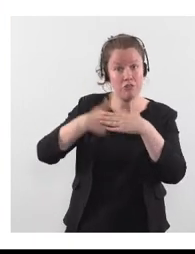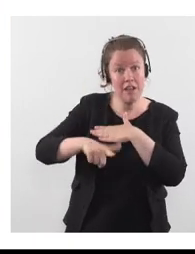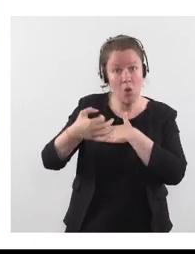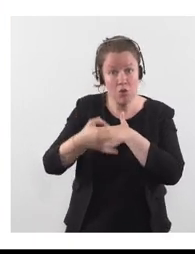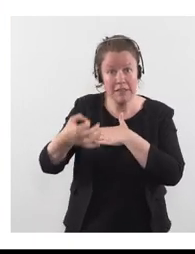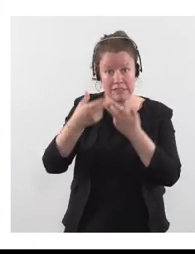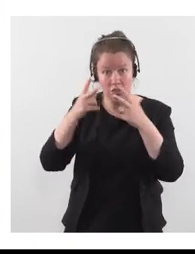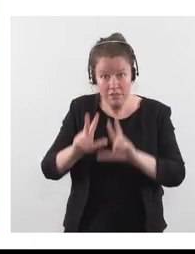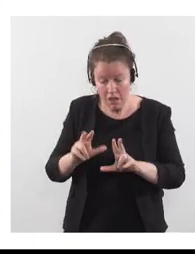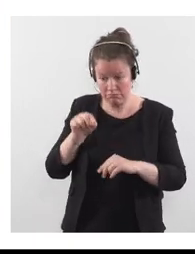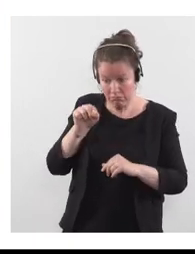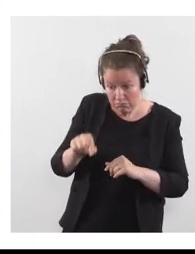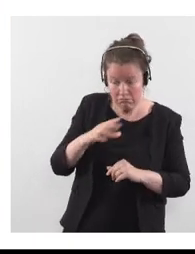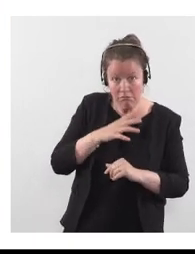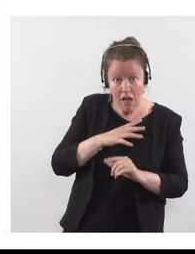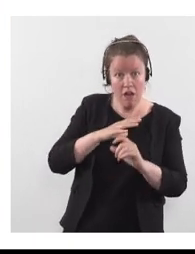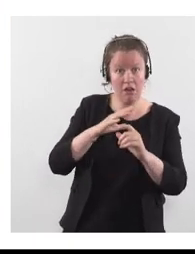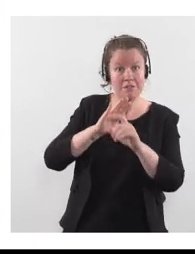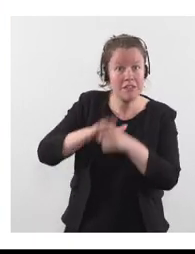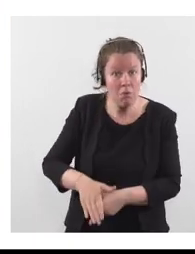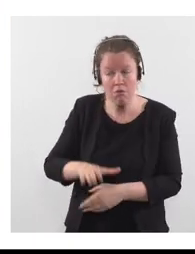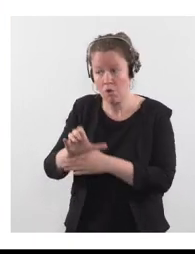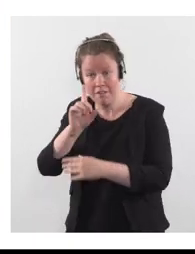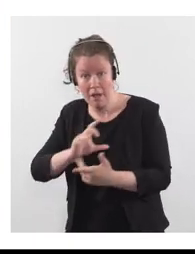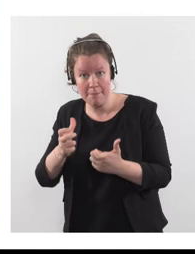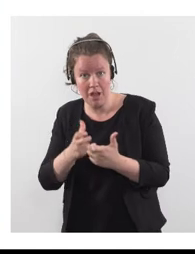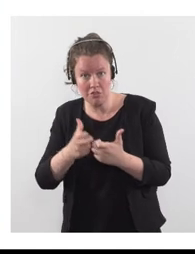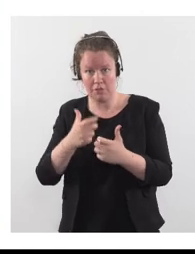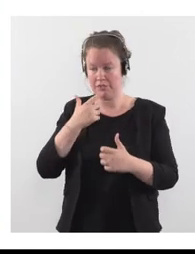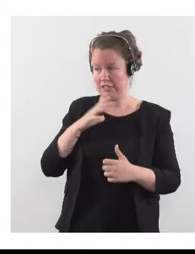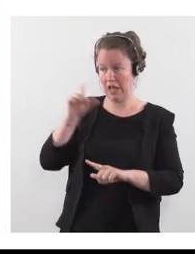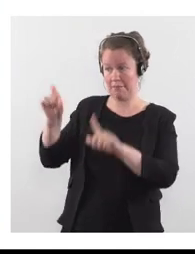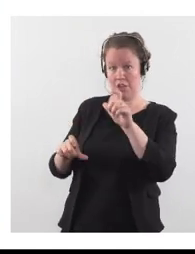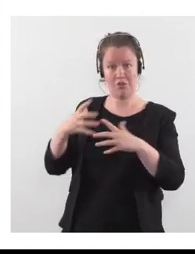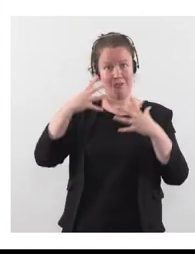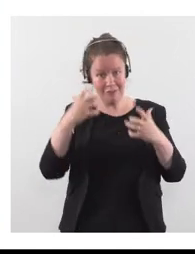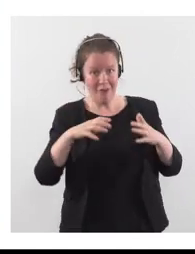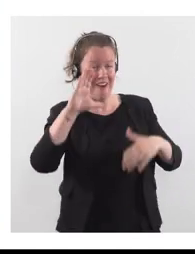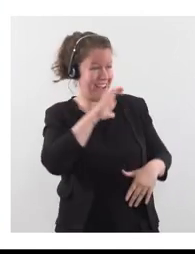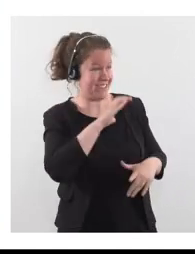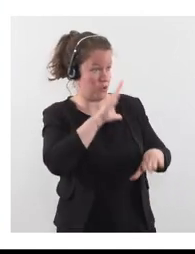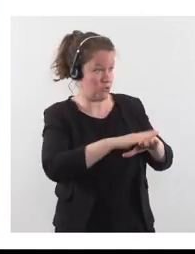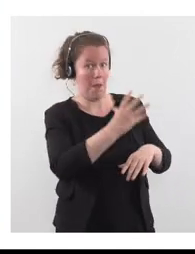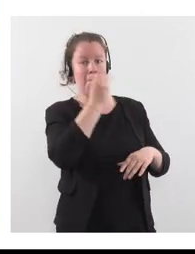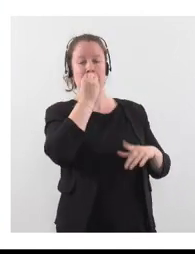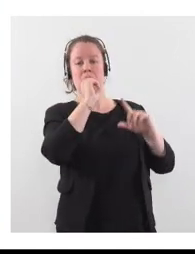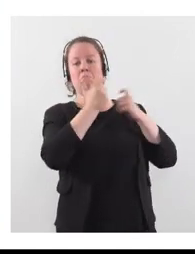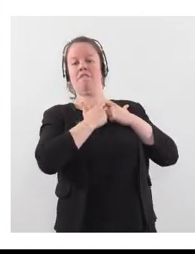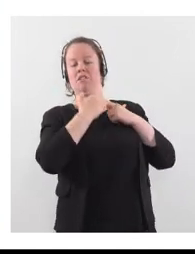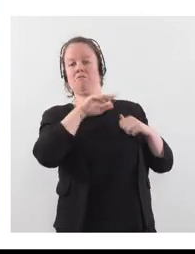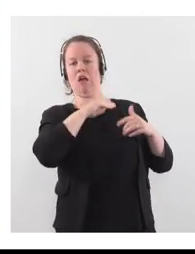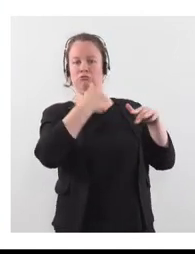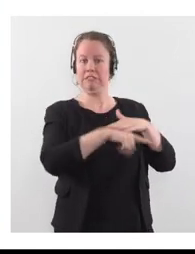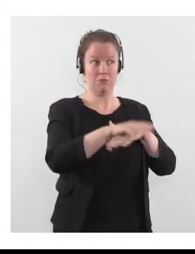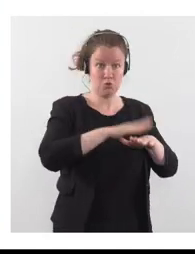pas demandé leurs droits, ont commencé et puis n'ont pas réussi ou ont été rayés des listes. Et vous imaginez bien que la préoccupation de ceux qui sont le